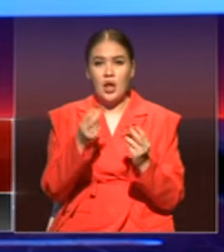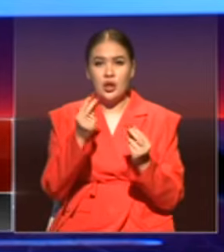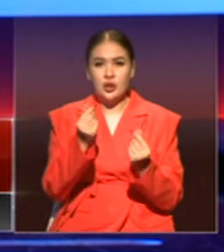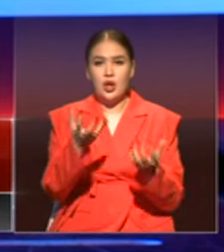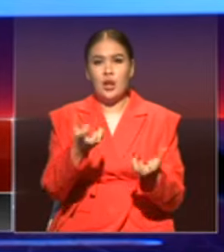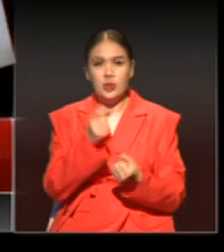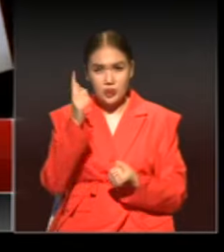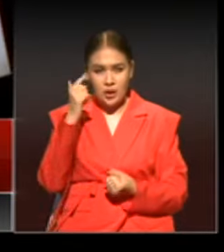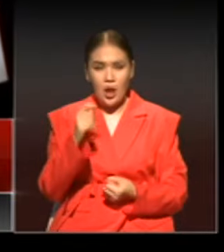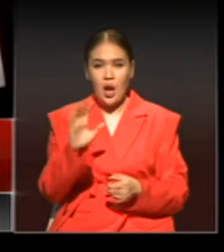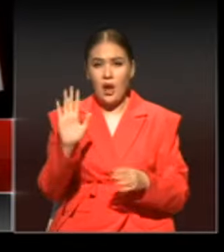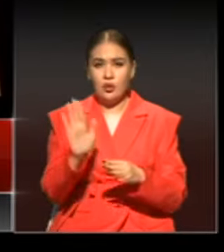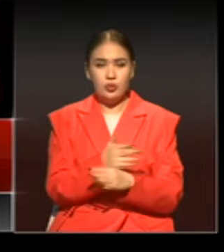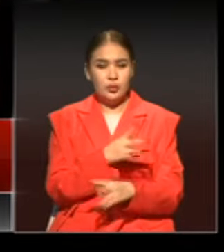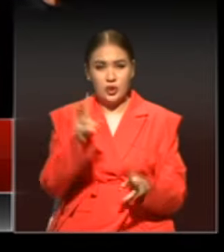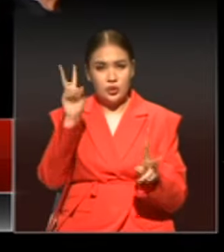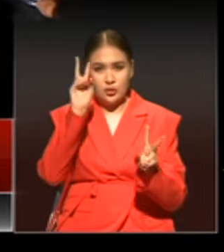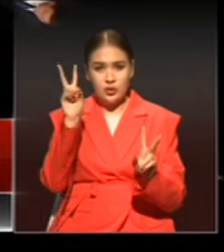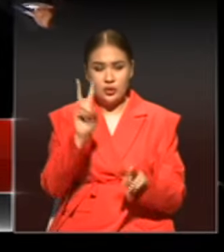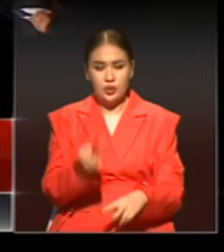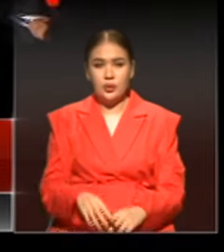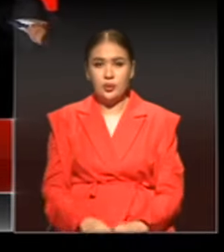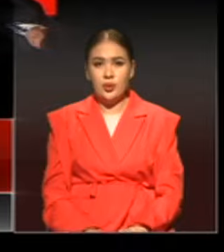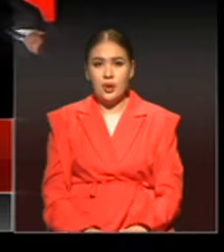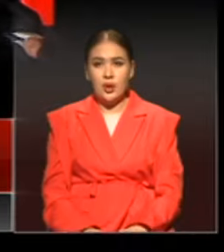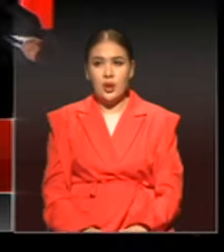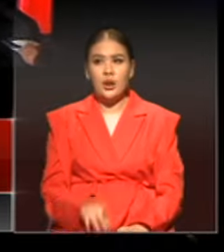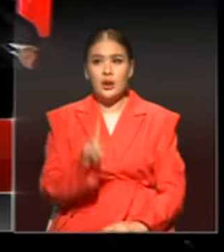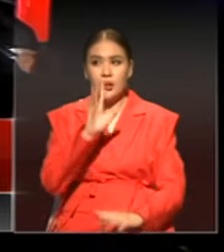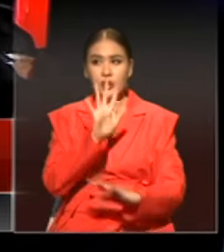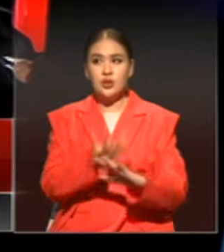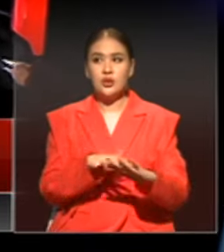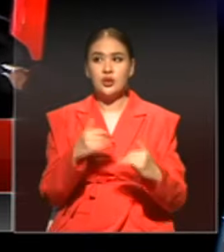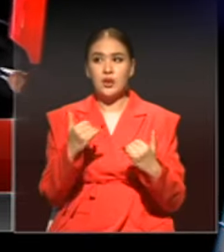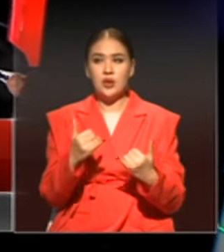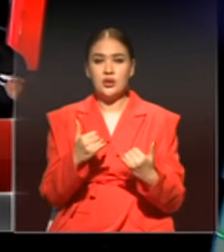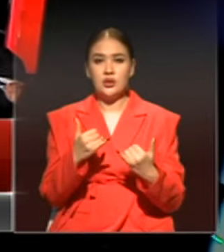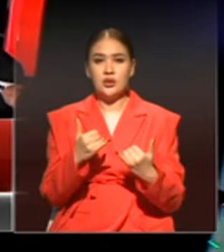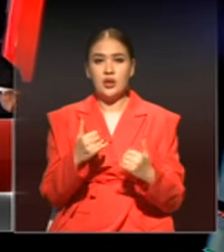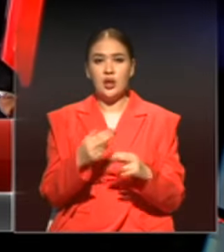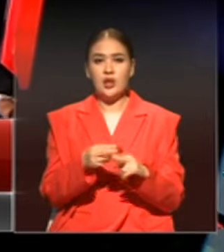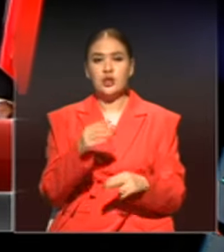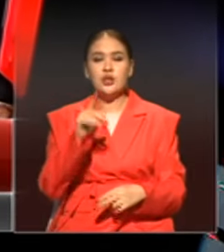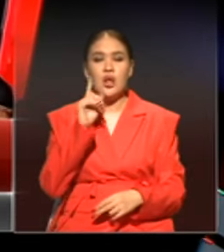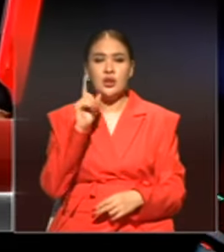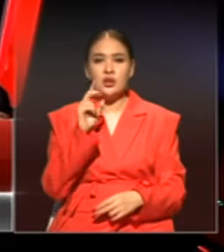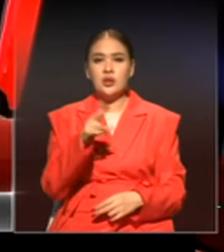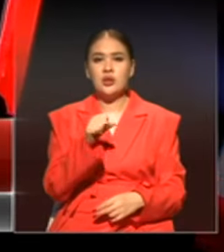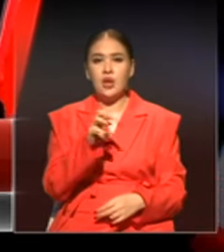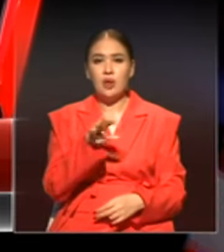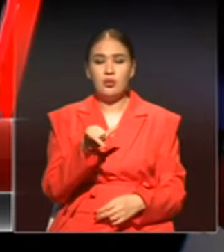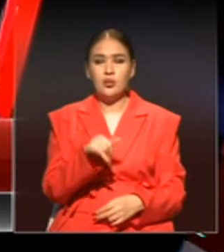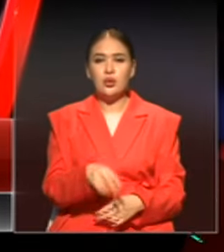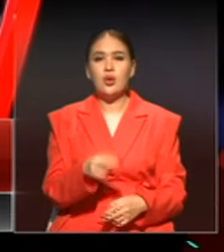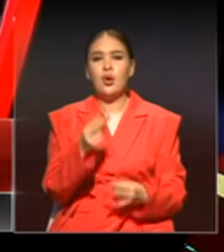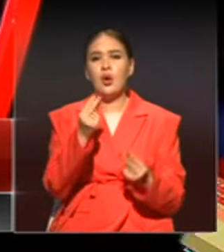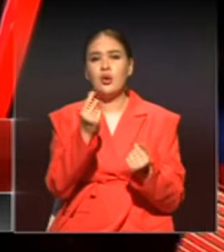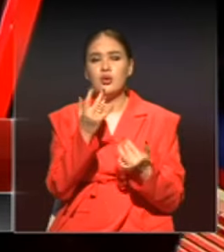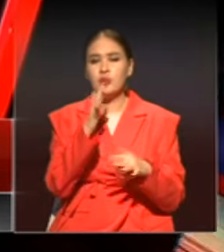білмейміз. Иә, бұл жерде қазір жасыл, кешірім сұраймын, барлық сұрақ қоясыз, жасыл дамудың қорында қанша ақша